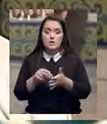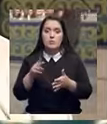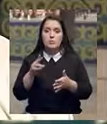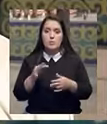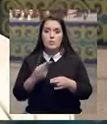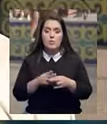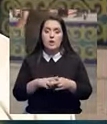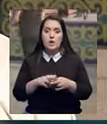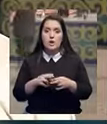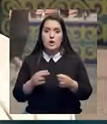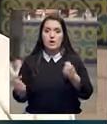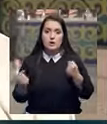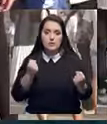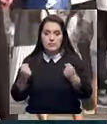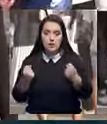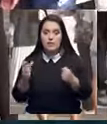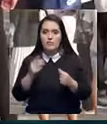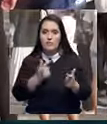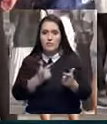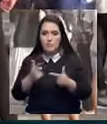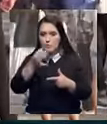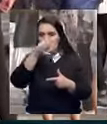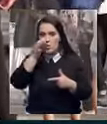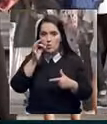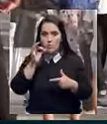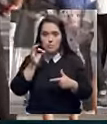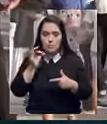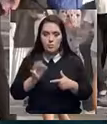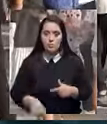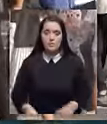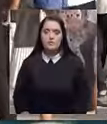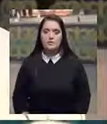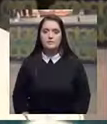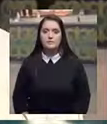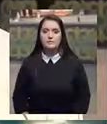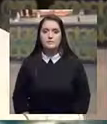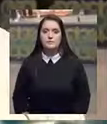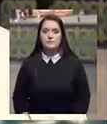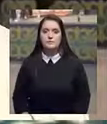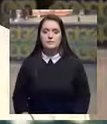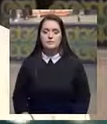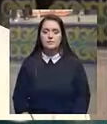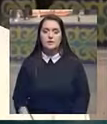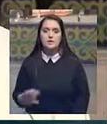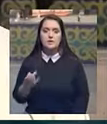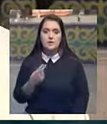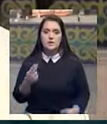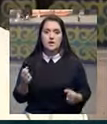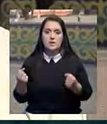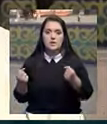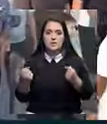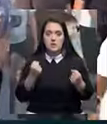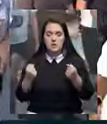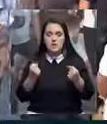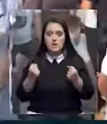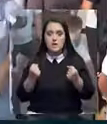гиревому спорту. Соперники подготовленные, опытные. Я надеюсь, что сила будет на моей стороне. Национальные спортивные мероприятия организованы на высшем